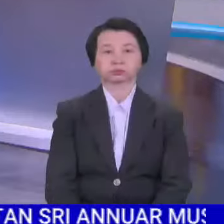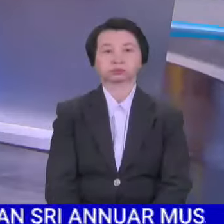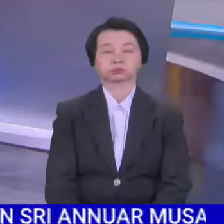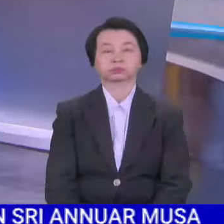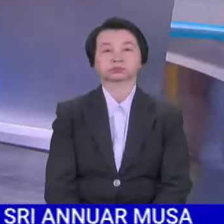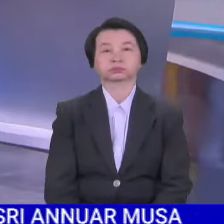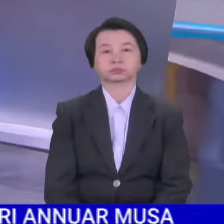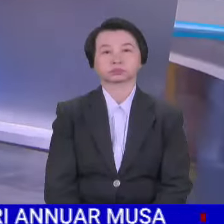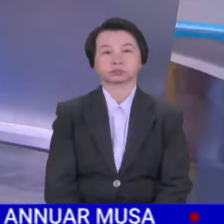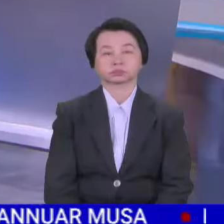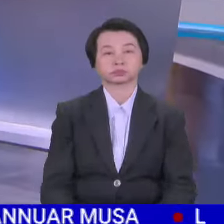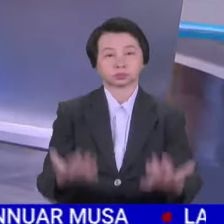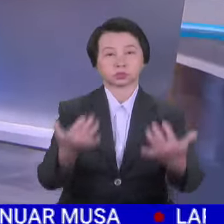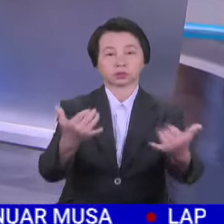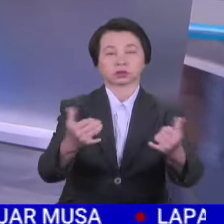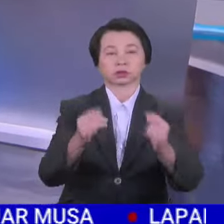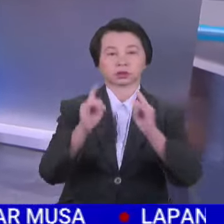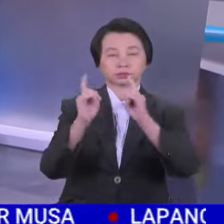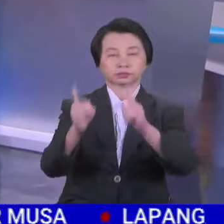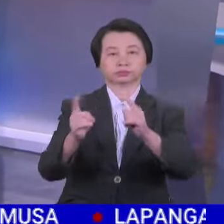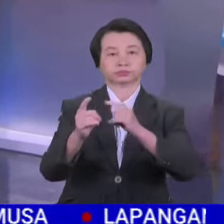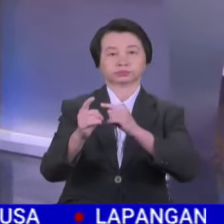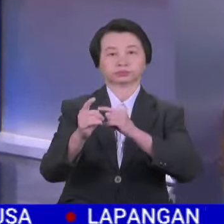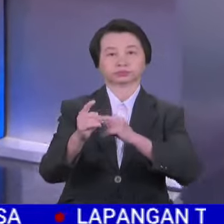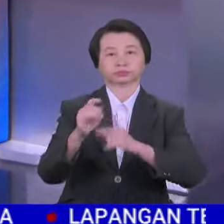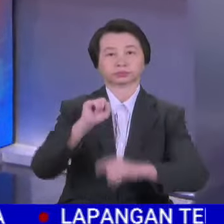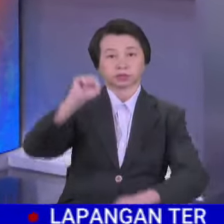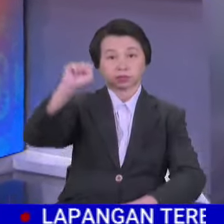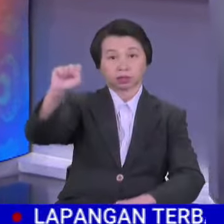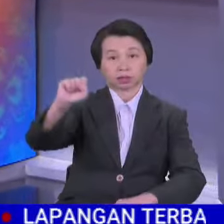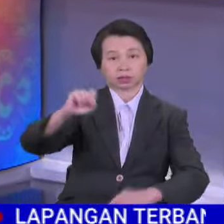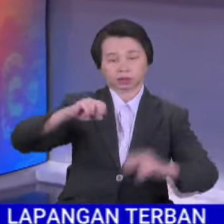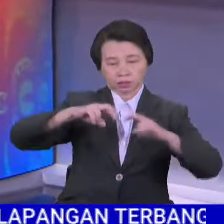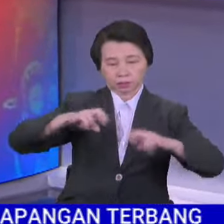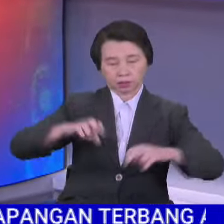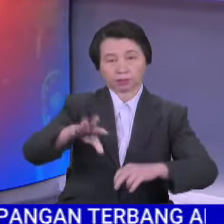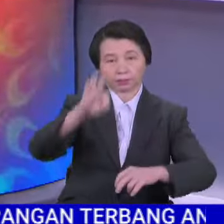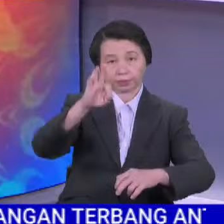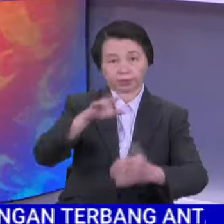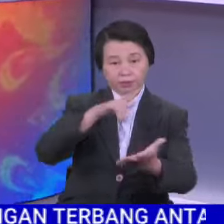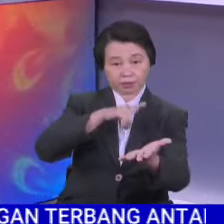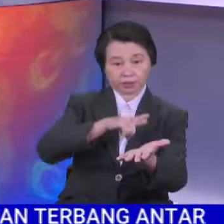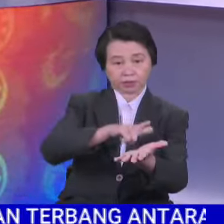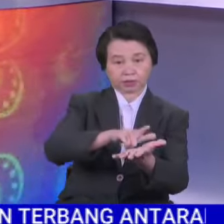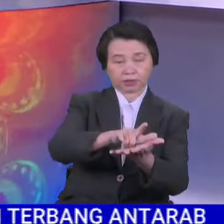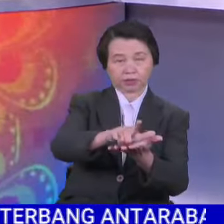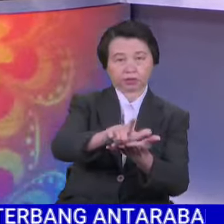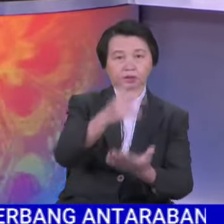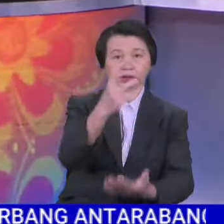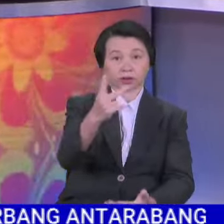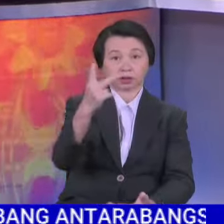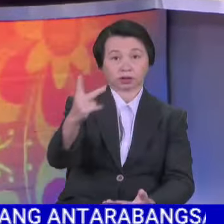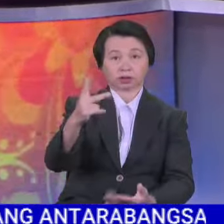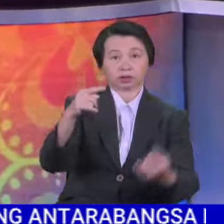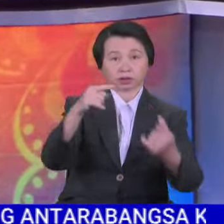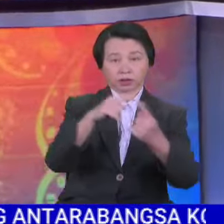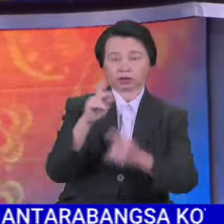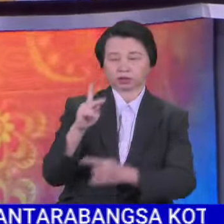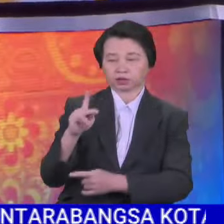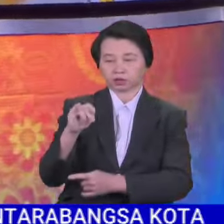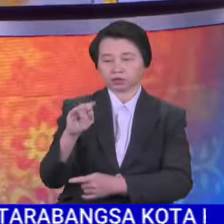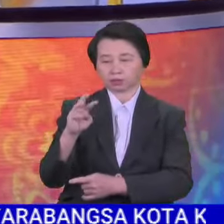by seterusnya kita ke negeri di bawah Bayu kajian pemindahan lapangan terbang antarabangsa Kota Kinabalu ke